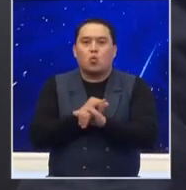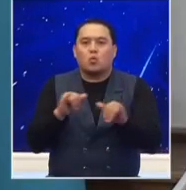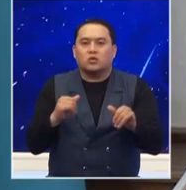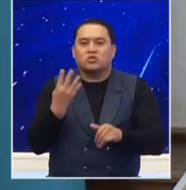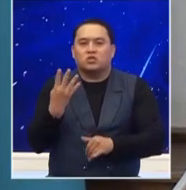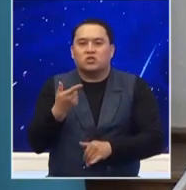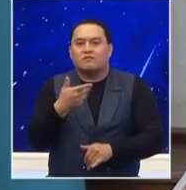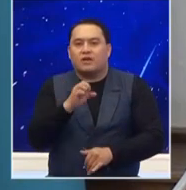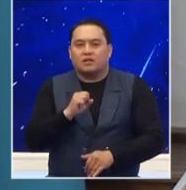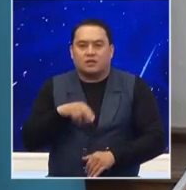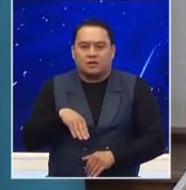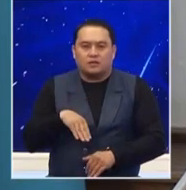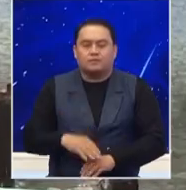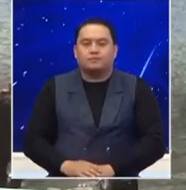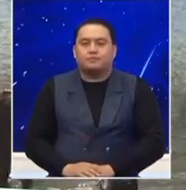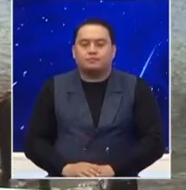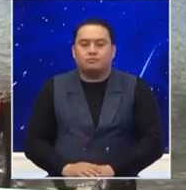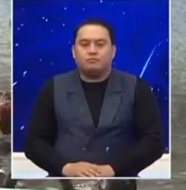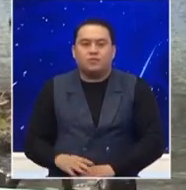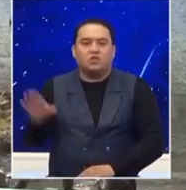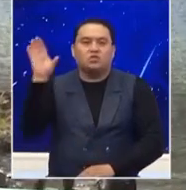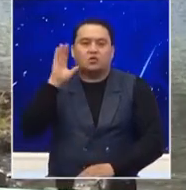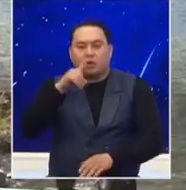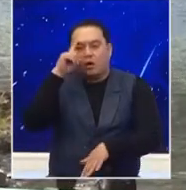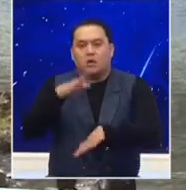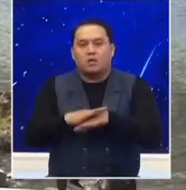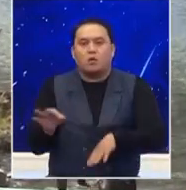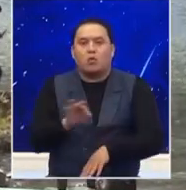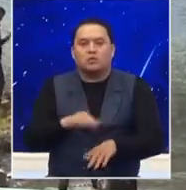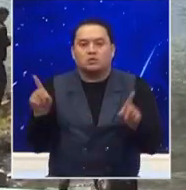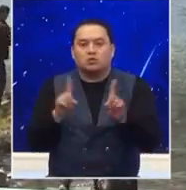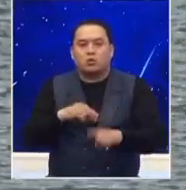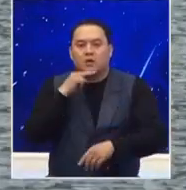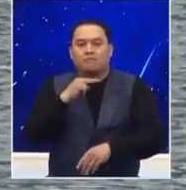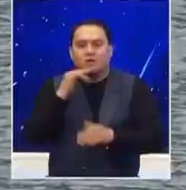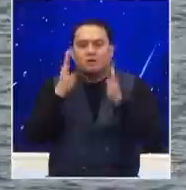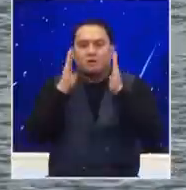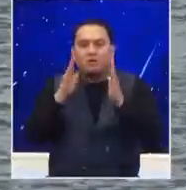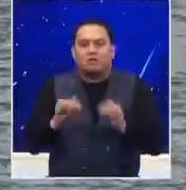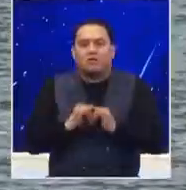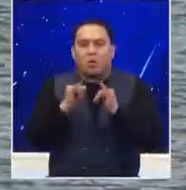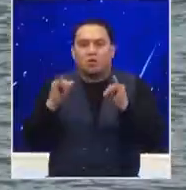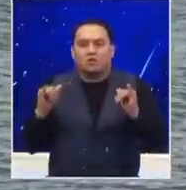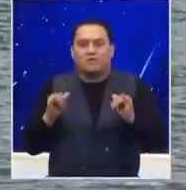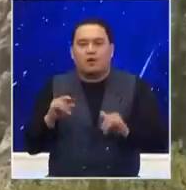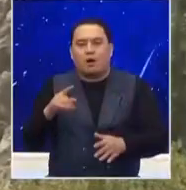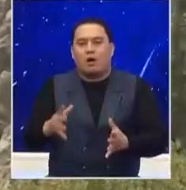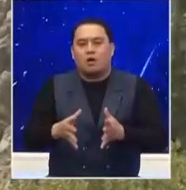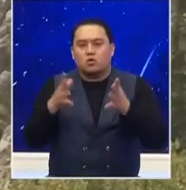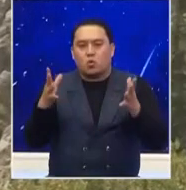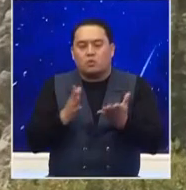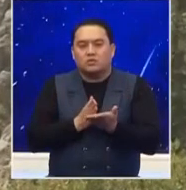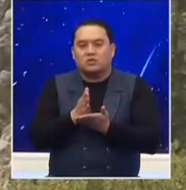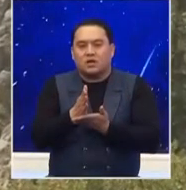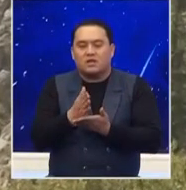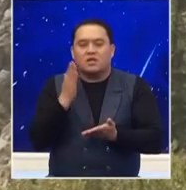4 мегаватт. В ходе заслушивания аким области сделал особый акцент на развитие туристического кластера. Огромный потенциал в